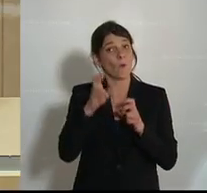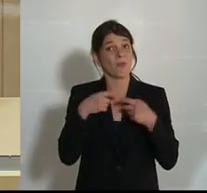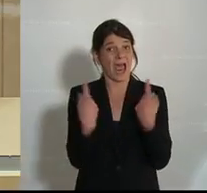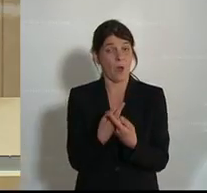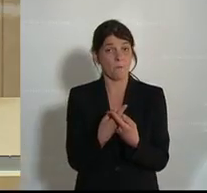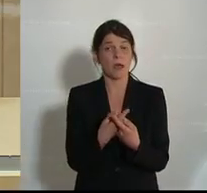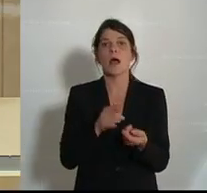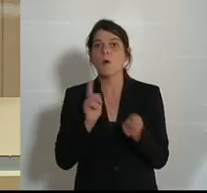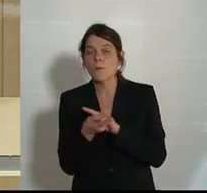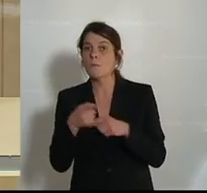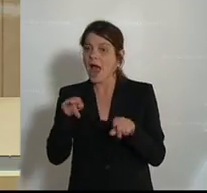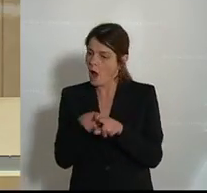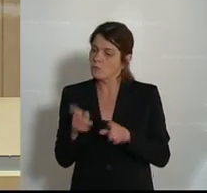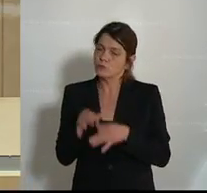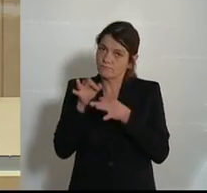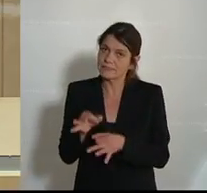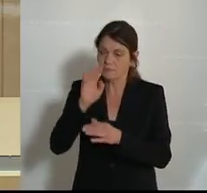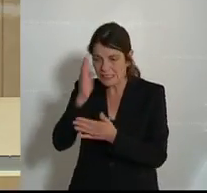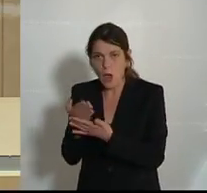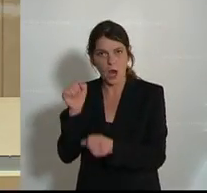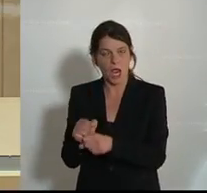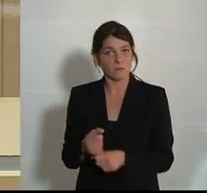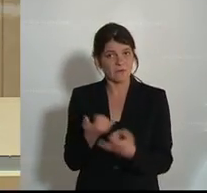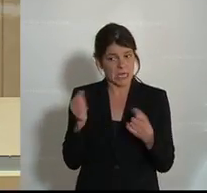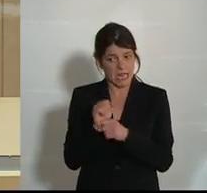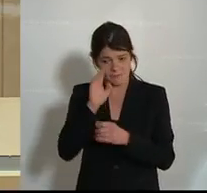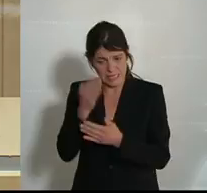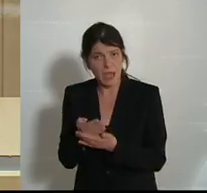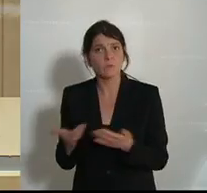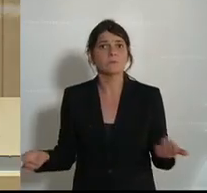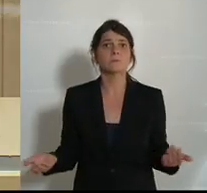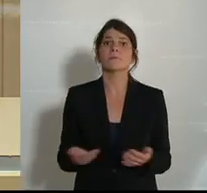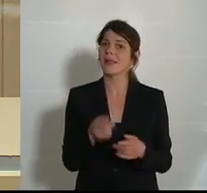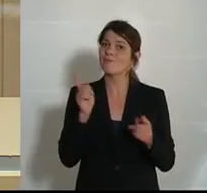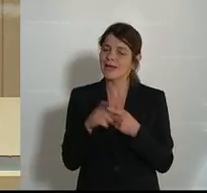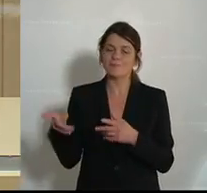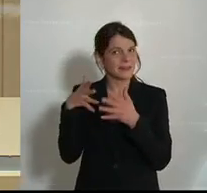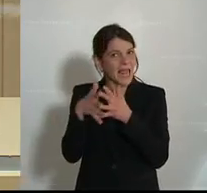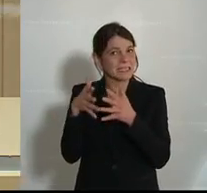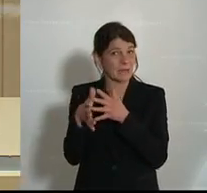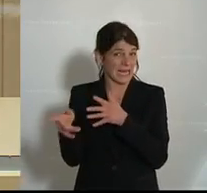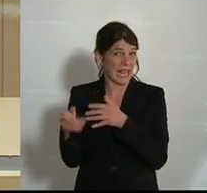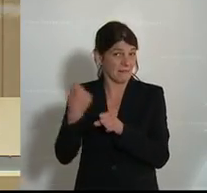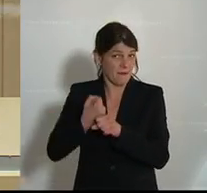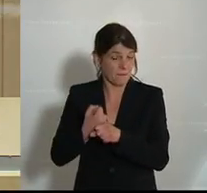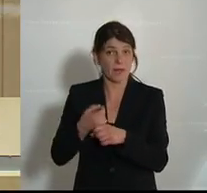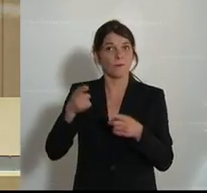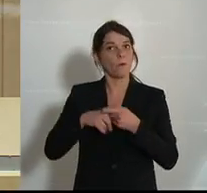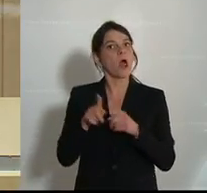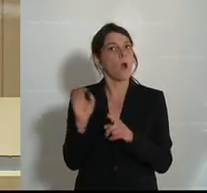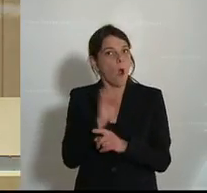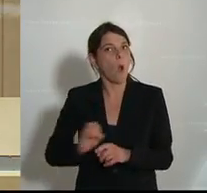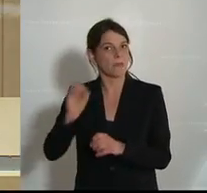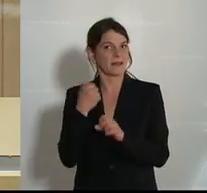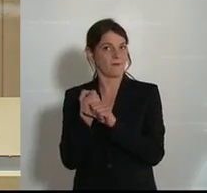und andererseits muss er auch verlässlich sein. Und wie kann er verlässlich sein? Indem er transparent agiert und indem er